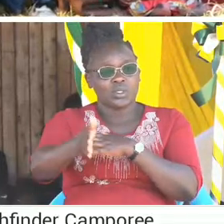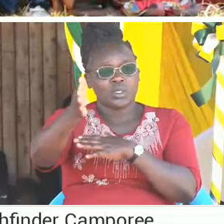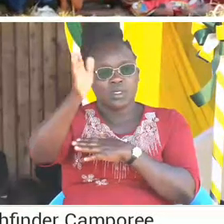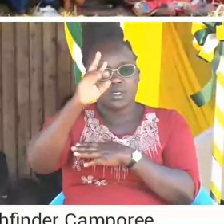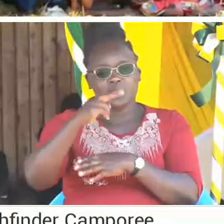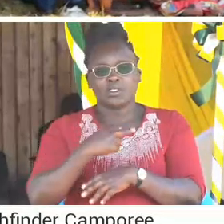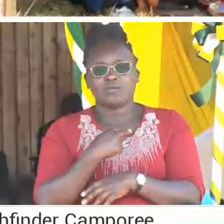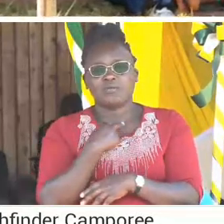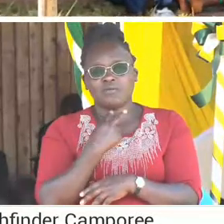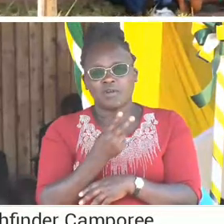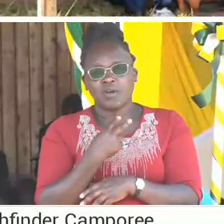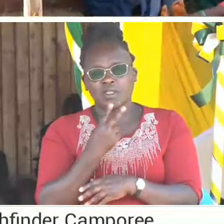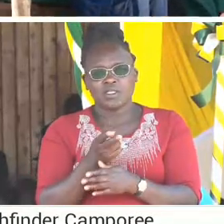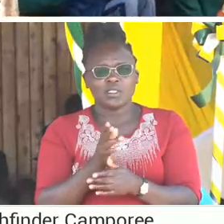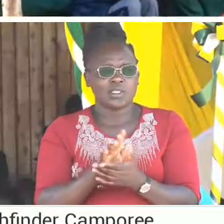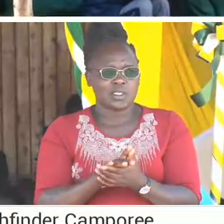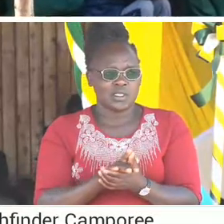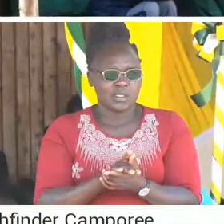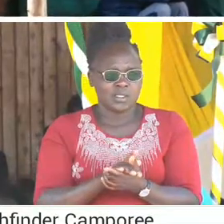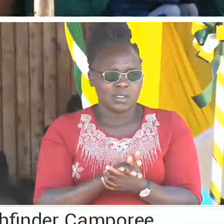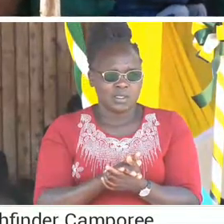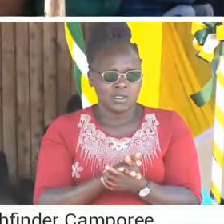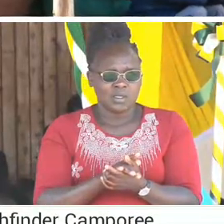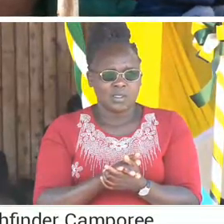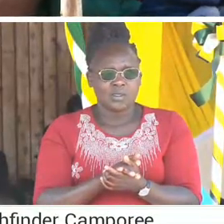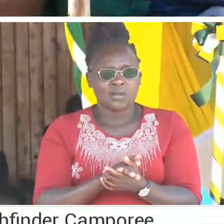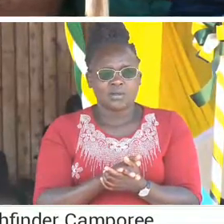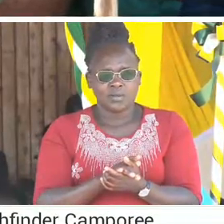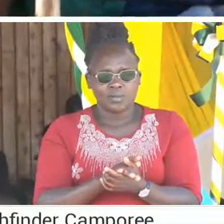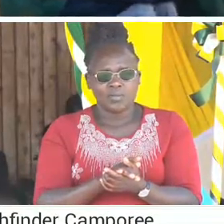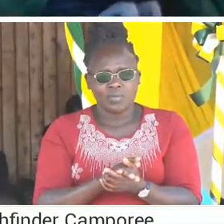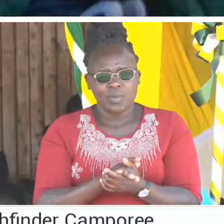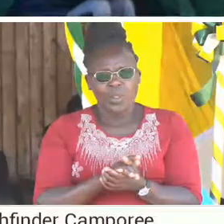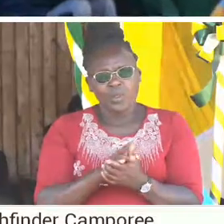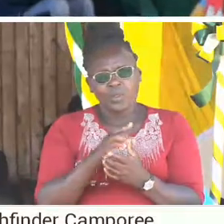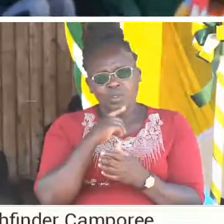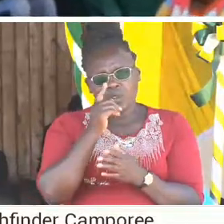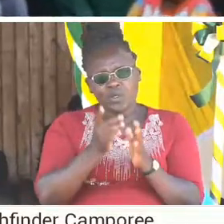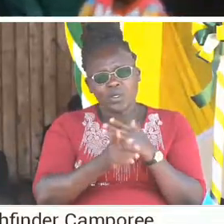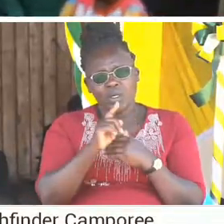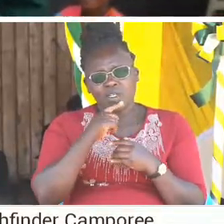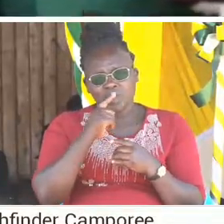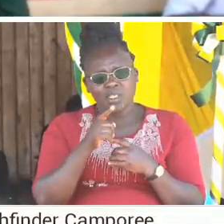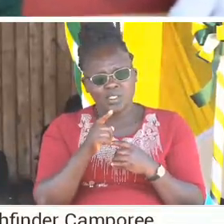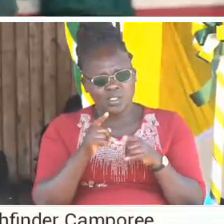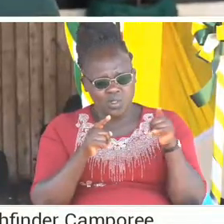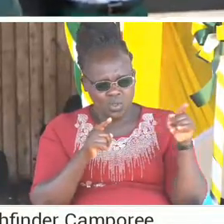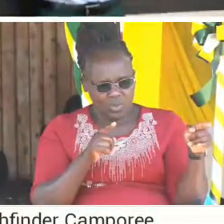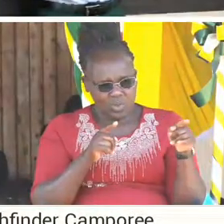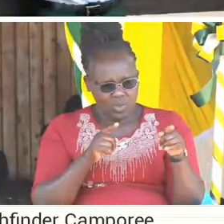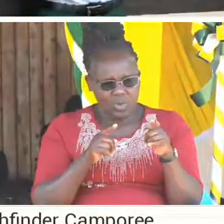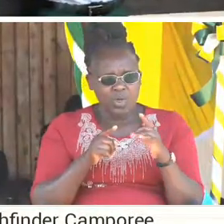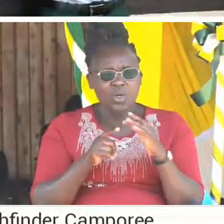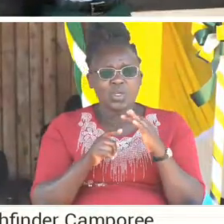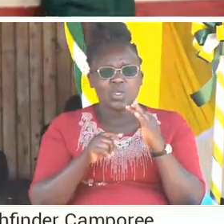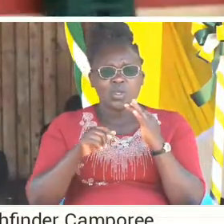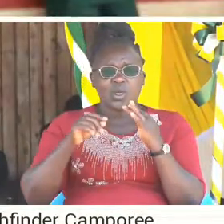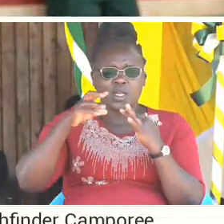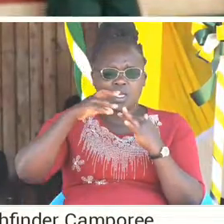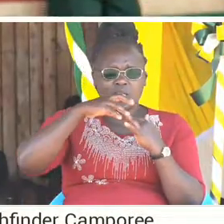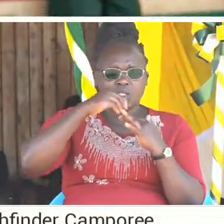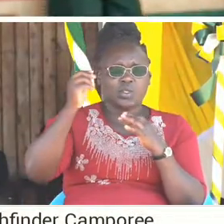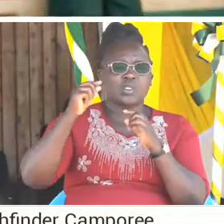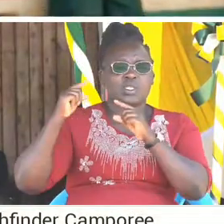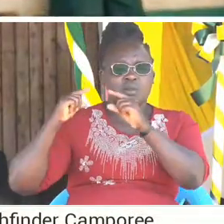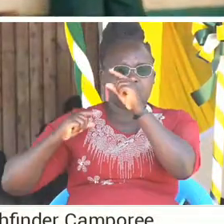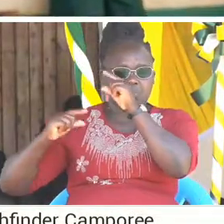you are the chosen generation. Ninyi ni taifa teule. Hazungumzii Israeli. Anazungumzia wote walioisikia